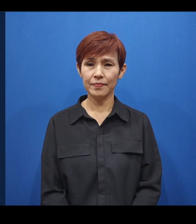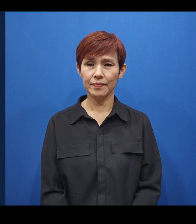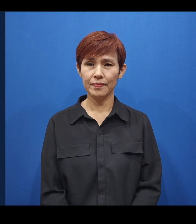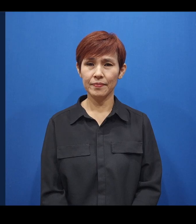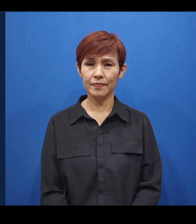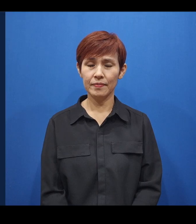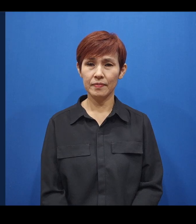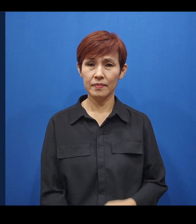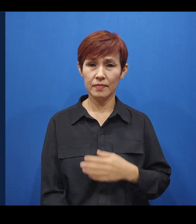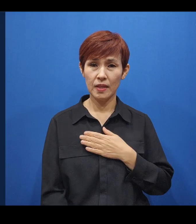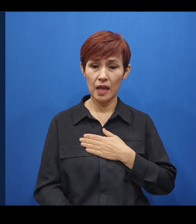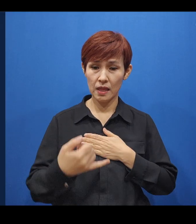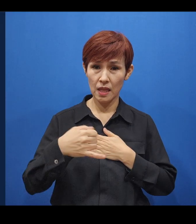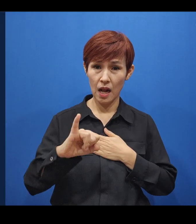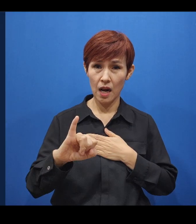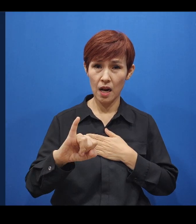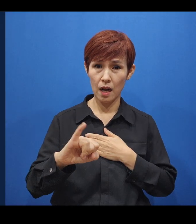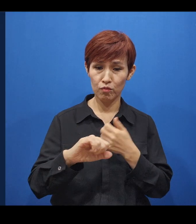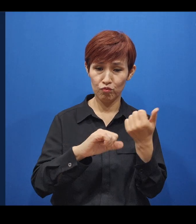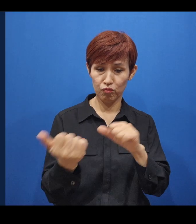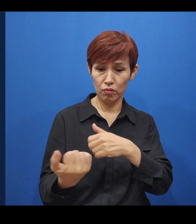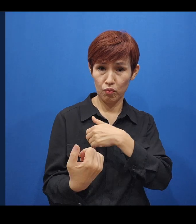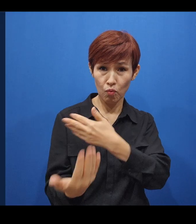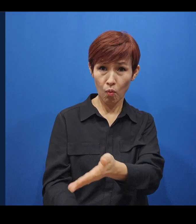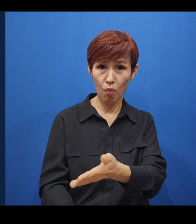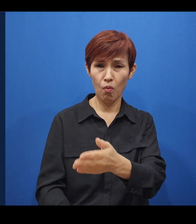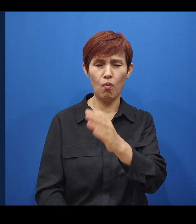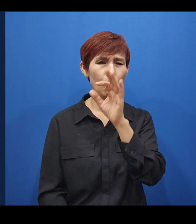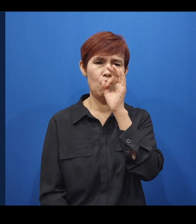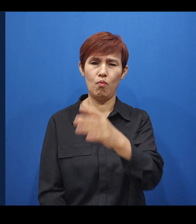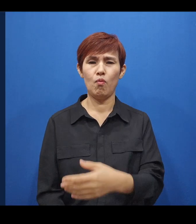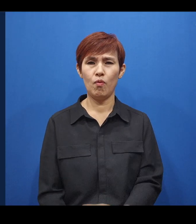어떻게 내 딸의 목숨을 내줘요?